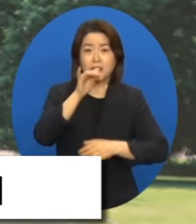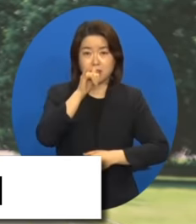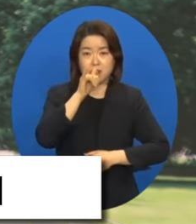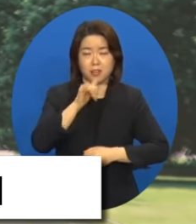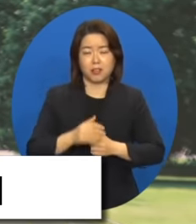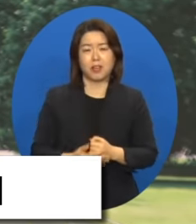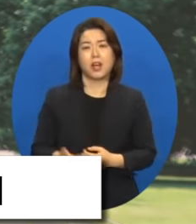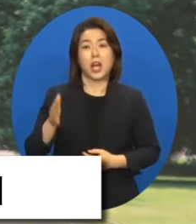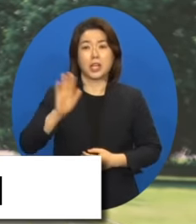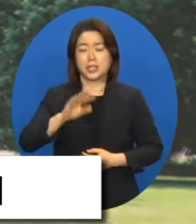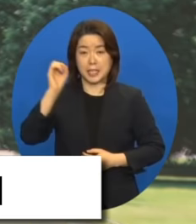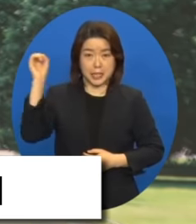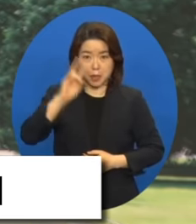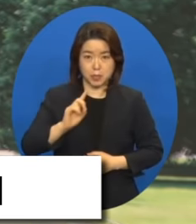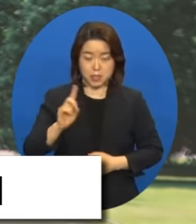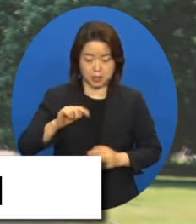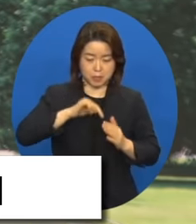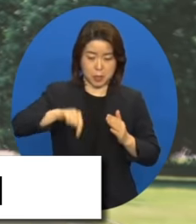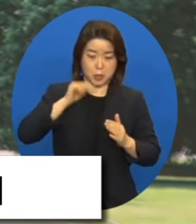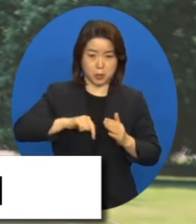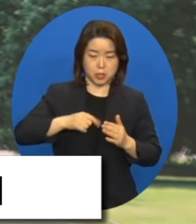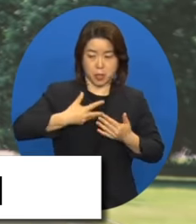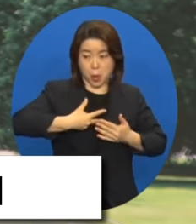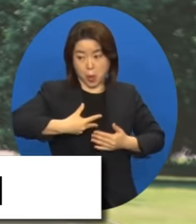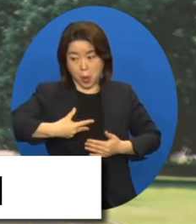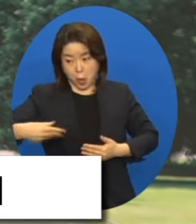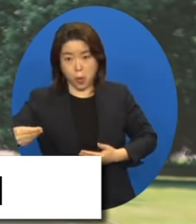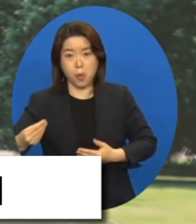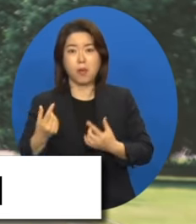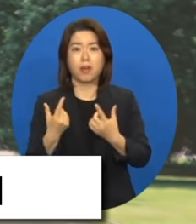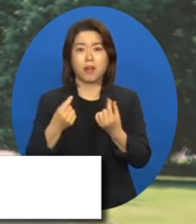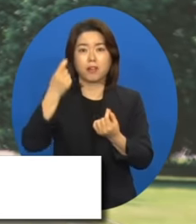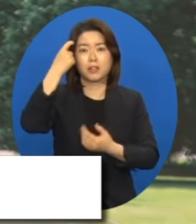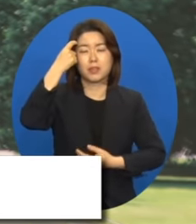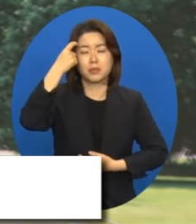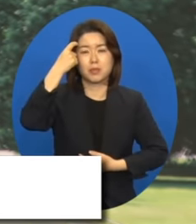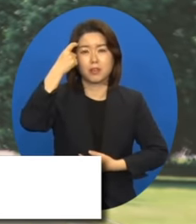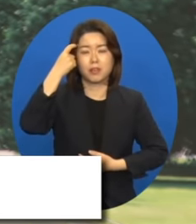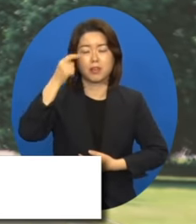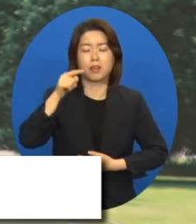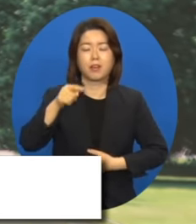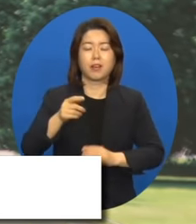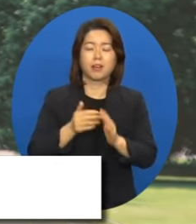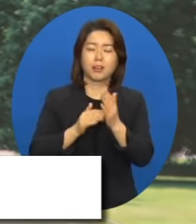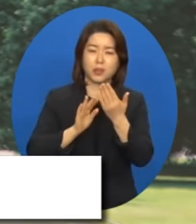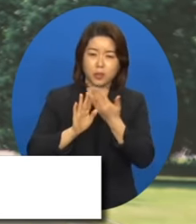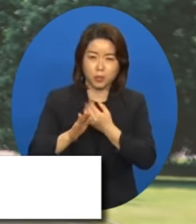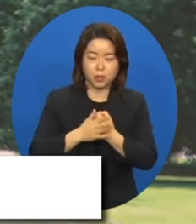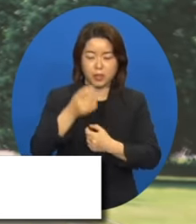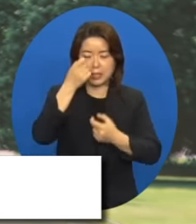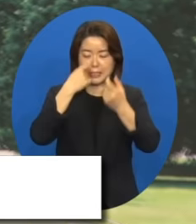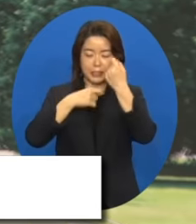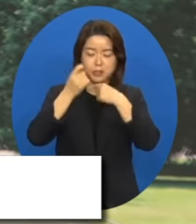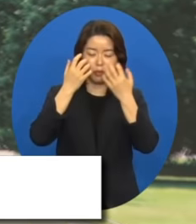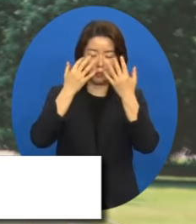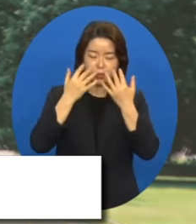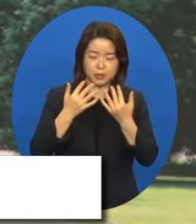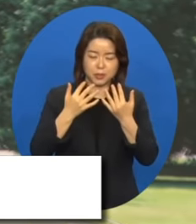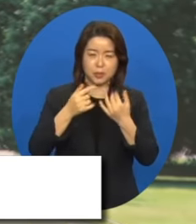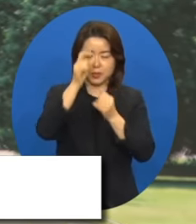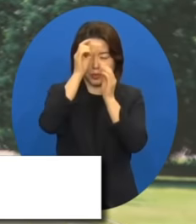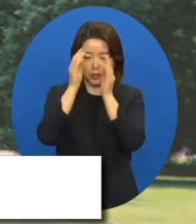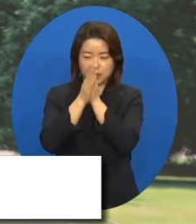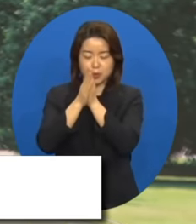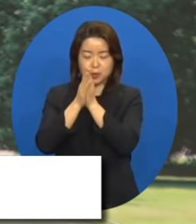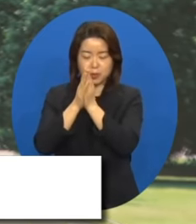근데 갑자기 속에서 무언가가 확 빠져나가는 것 같은데 눈물이 터지고 그리고 기도가